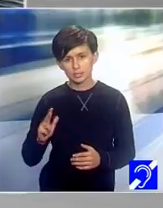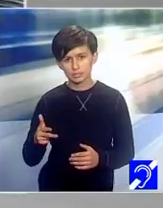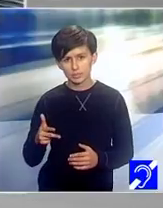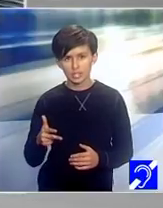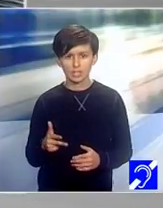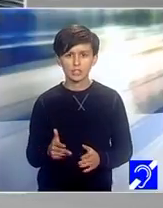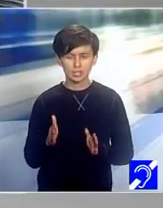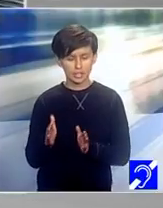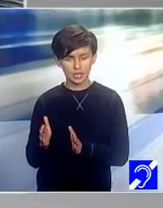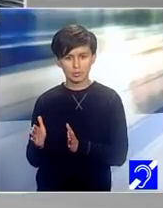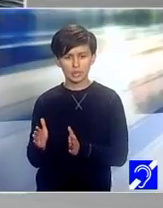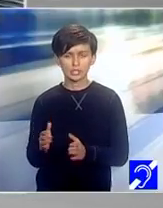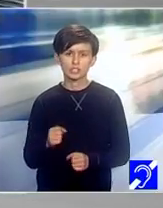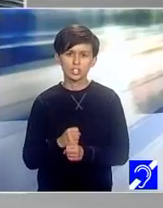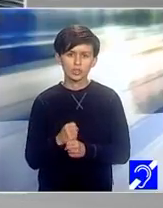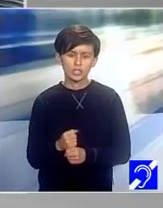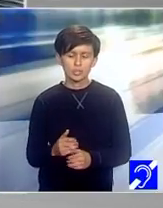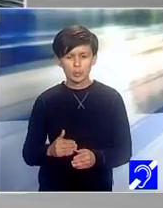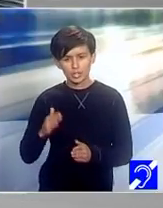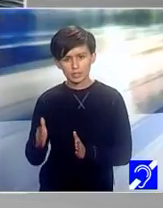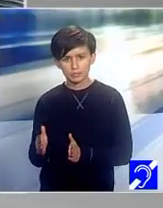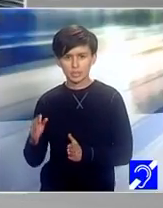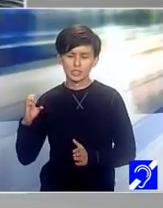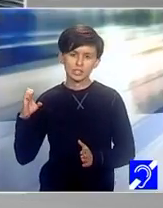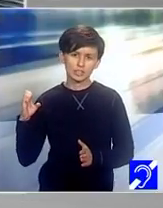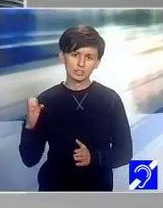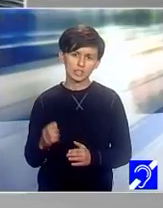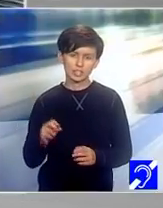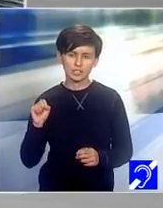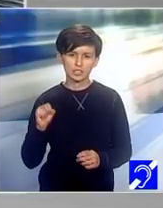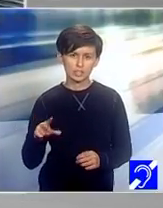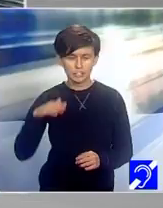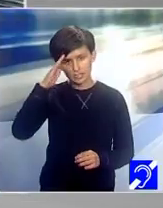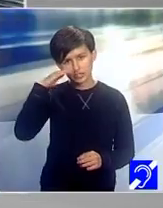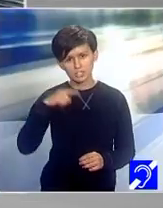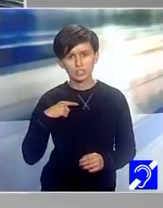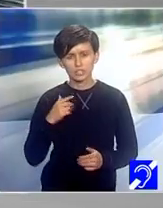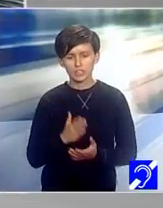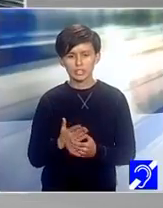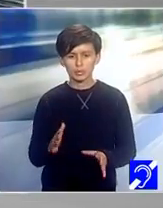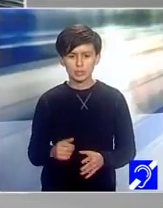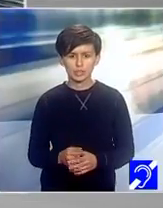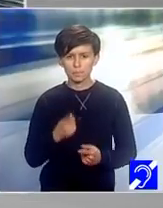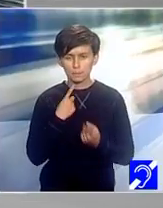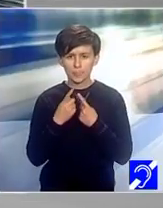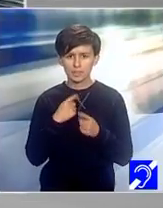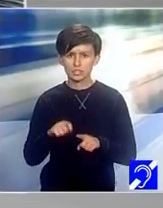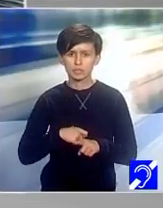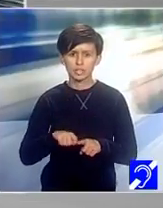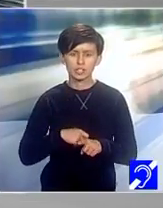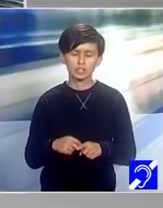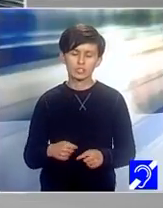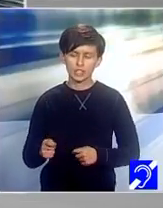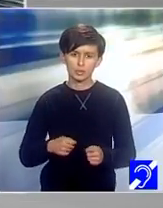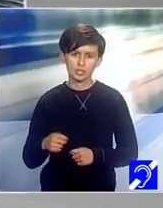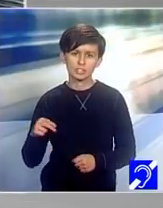latura estică, în care jumătate din ea în 30 de zile va fi gata. Discutăm de reabilitarea pieței Mihai Viteazu, care și acolo